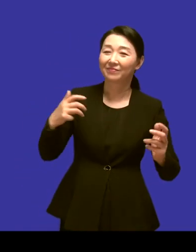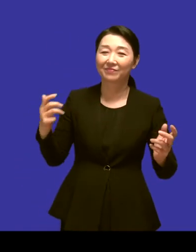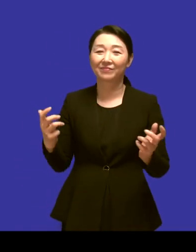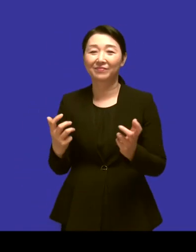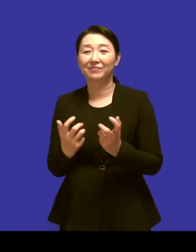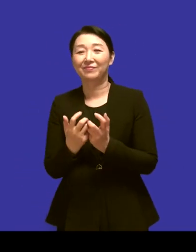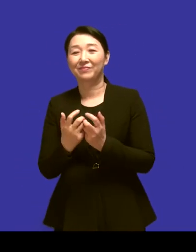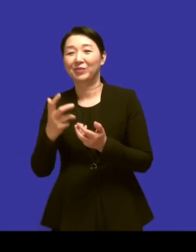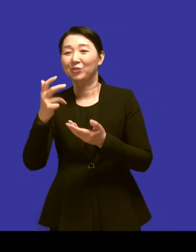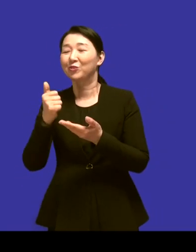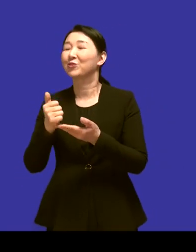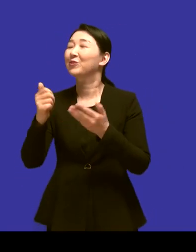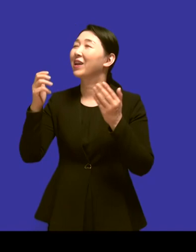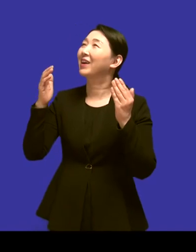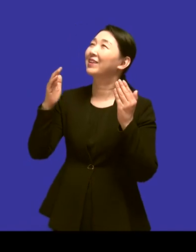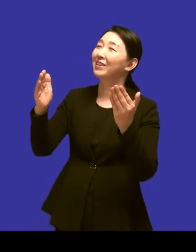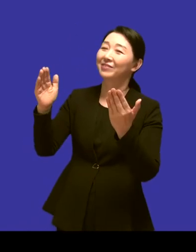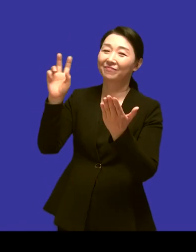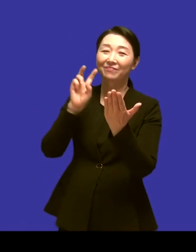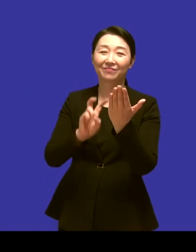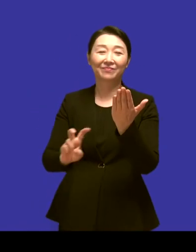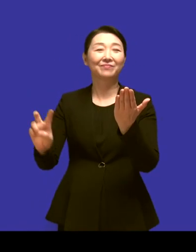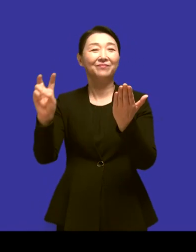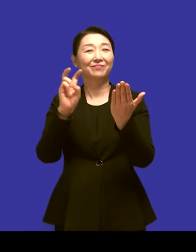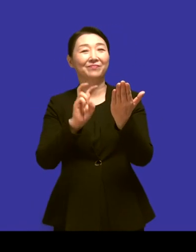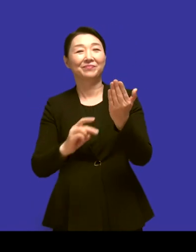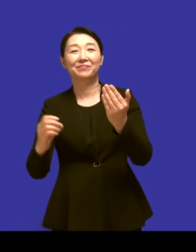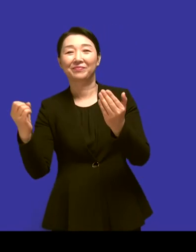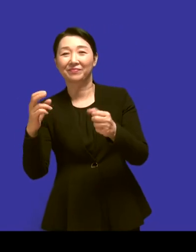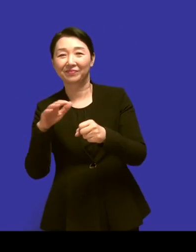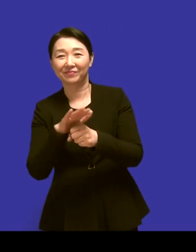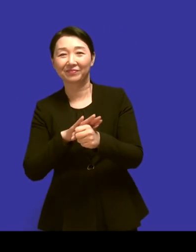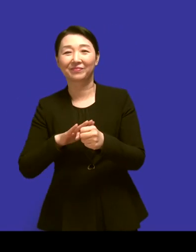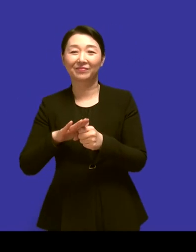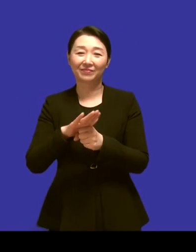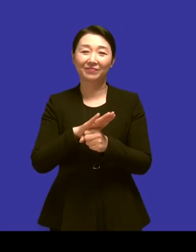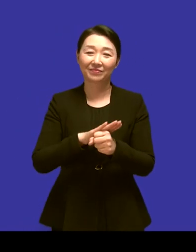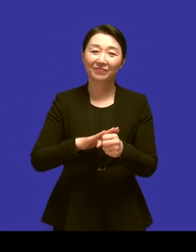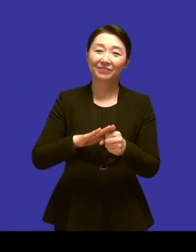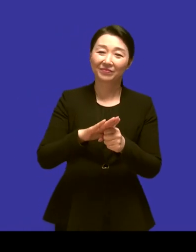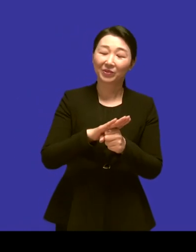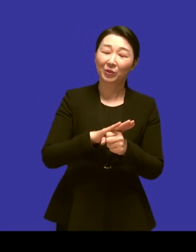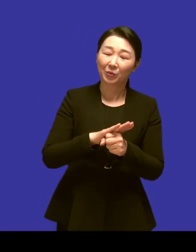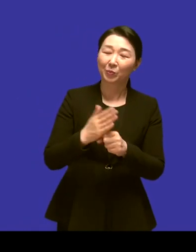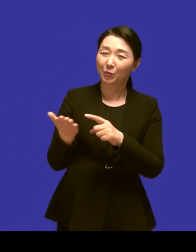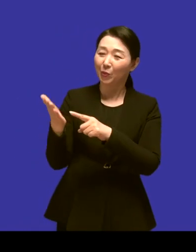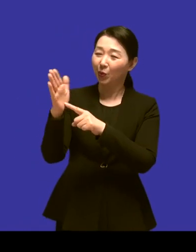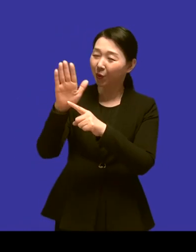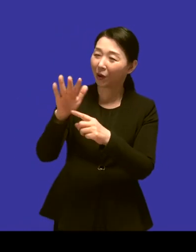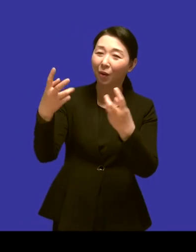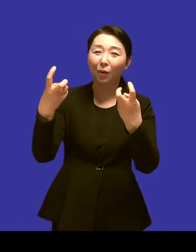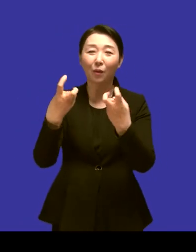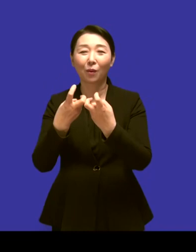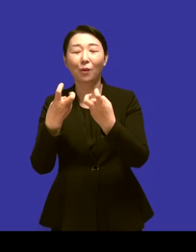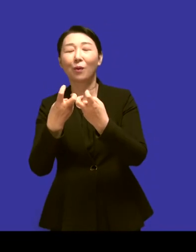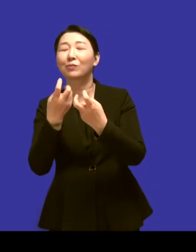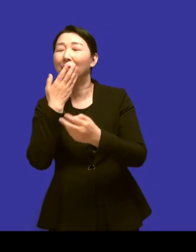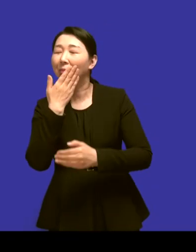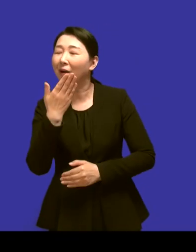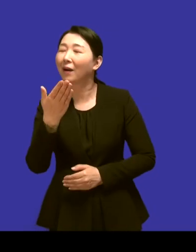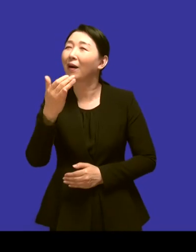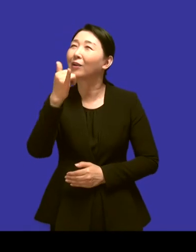마음을 가득 채운 주 향한 찬양과 사랑 어떻게 표현할